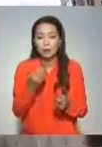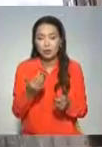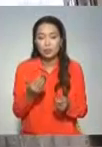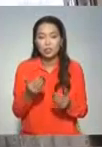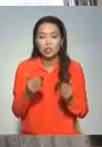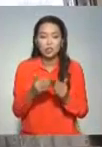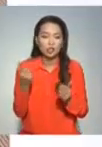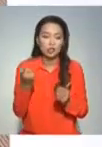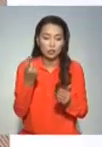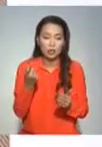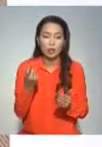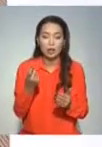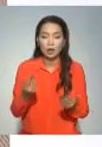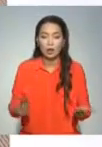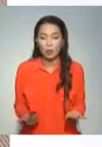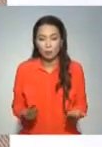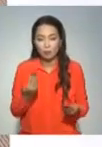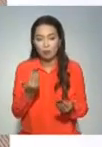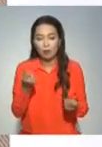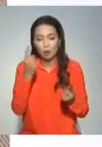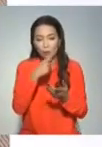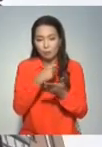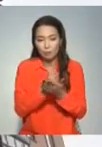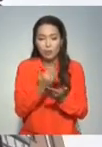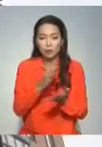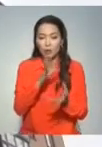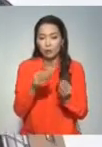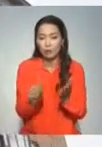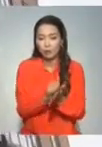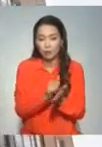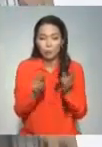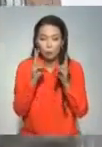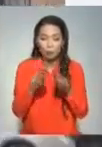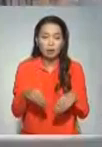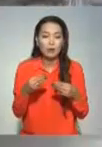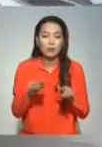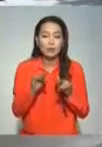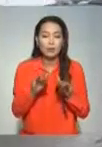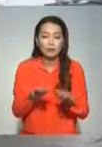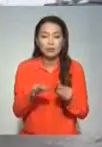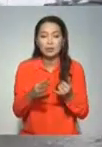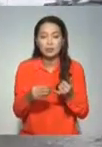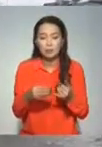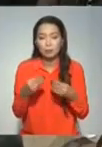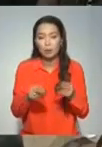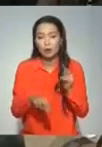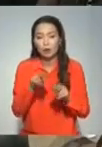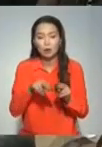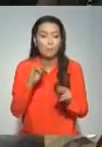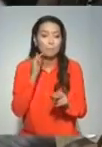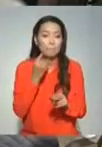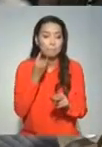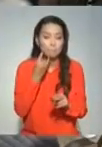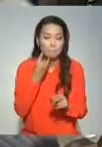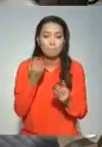жилищно-коммунального хозяйства. Ведомстве постановили отозвать разрешительные документы, которые выдал отдел архитектуры и градостроительства Павлодара. Но